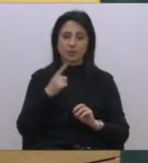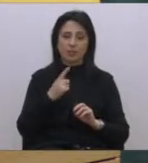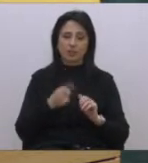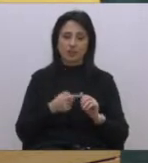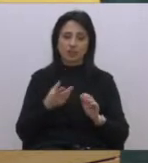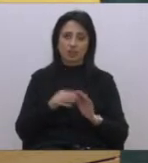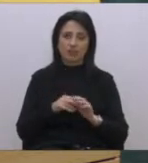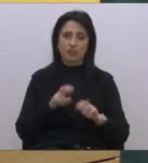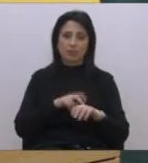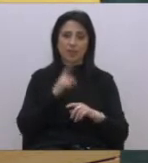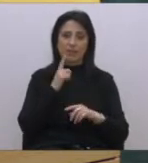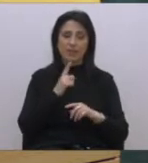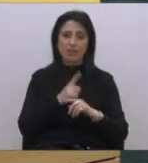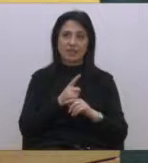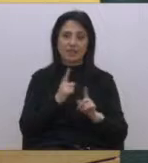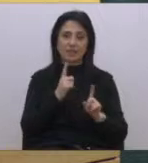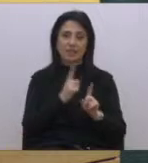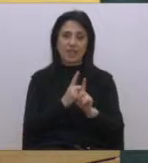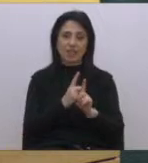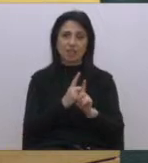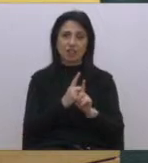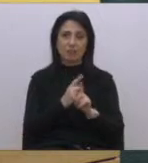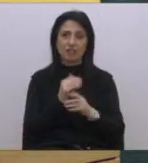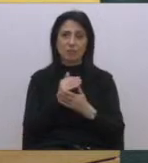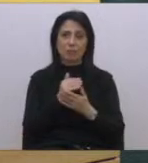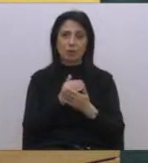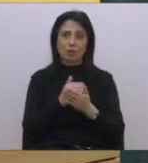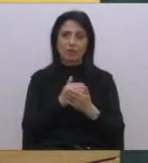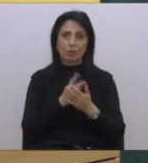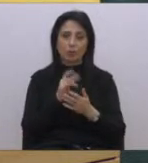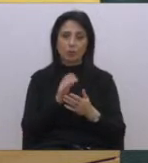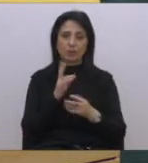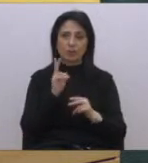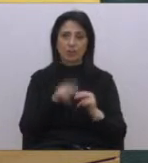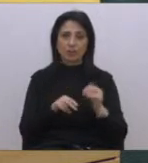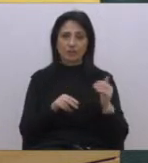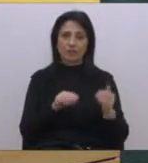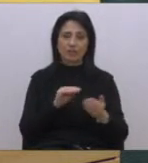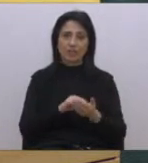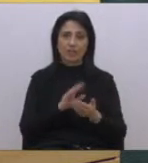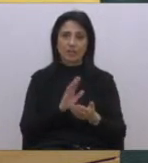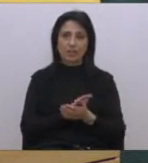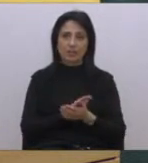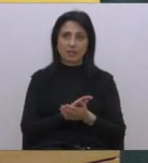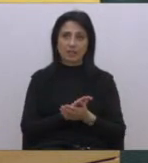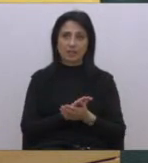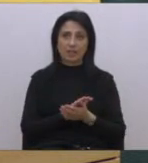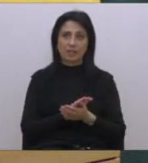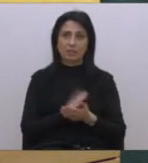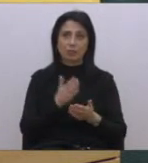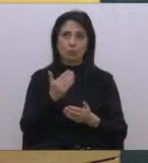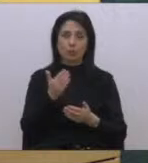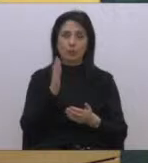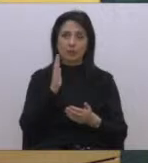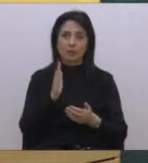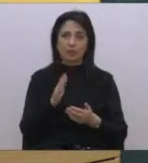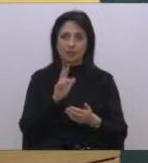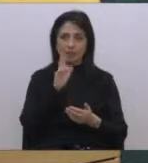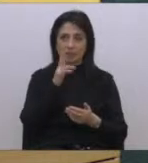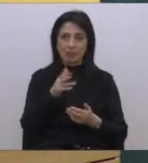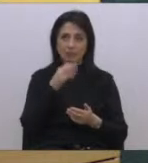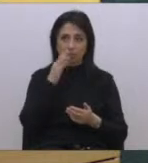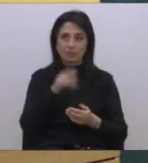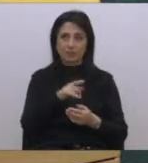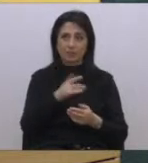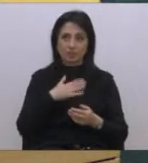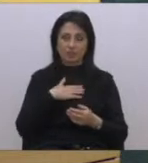ჩათვლით ექთნის თანაშემწის პროგრამაში კურსდამთავრებულების რეგისტრაციას, tu mai te-ai cunoscut cea mai târziu gamut silba,